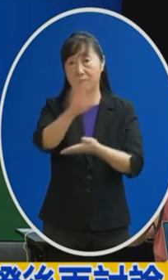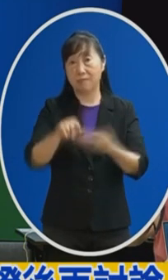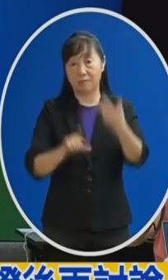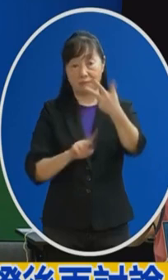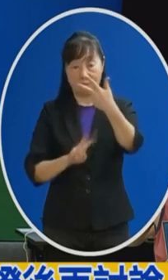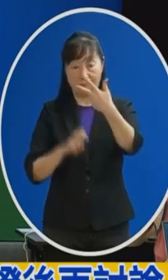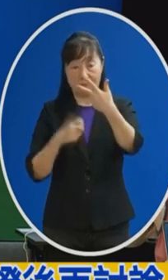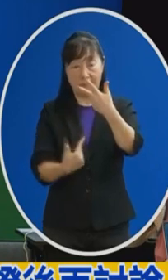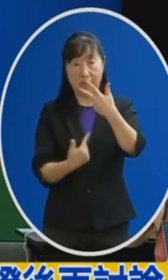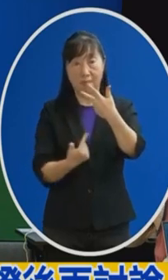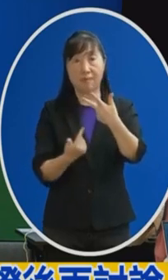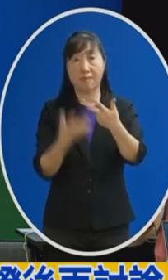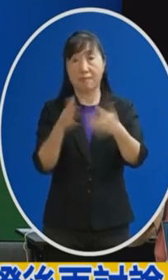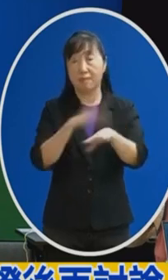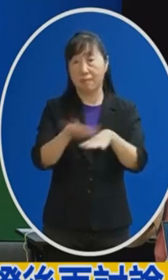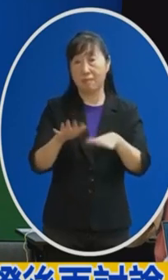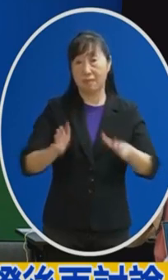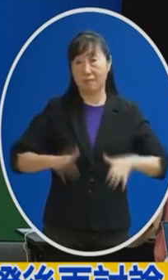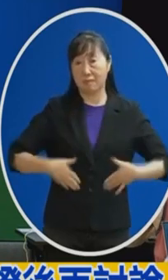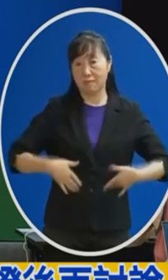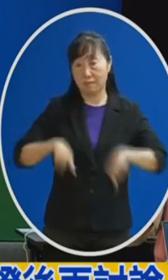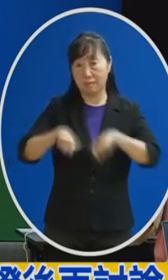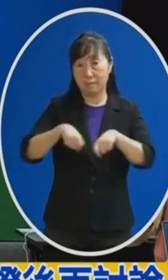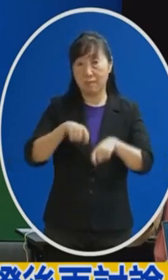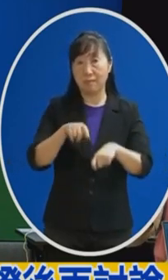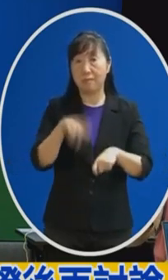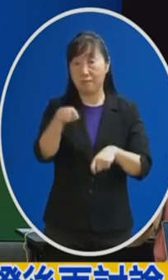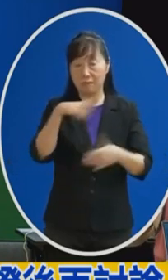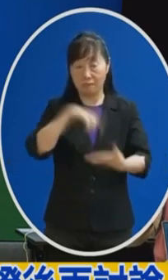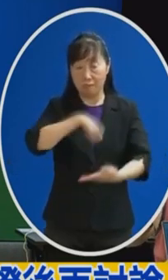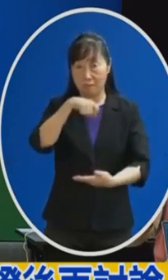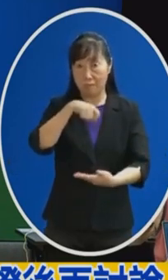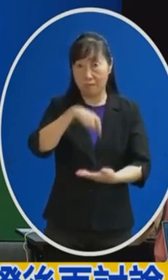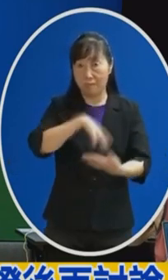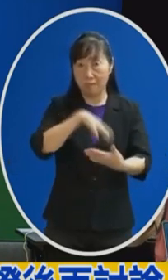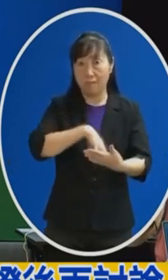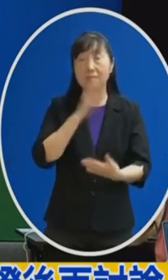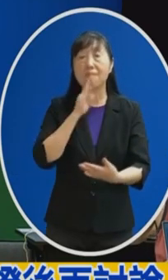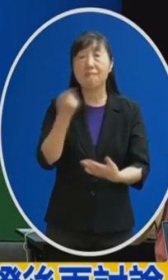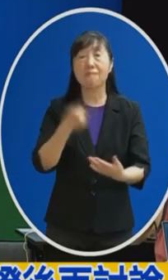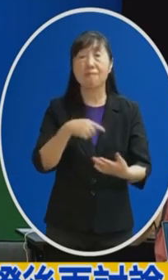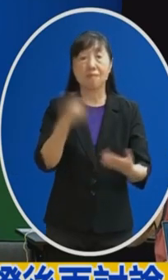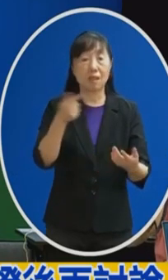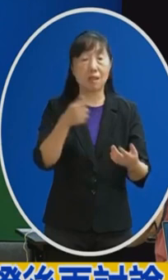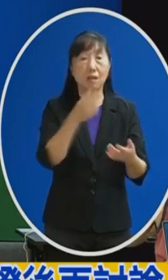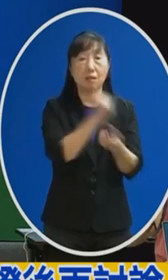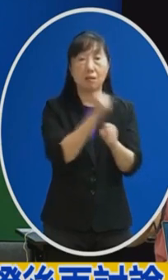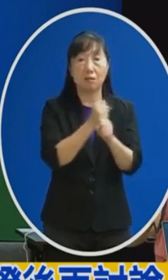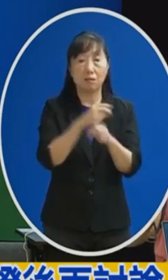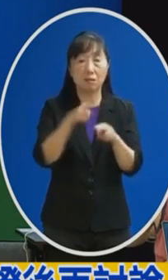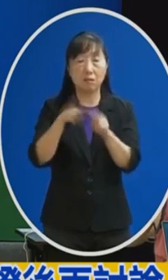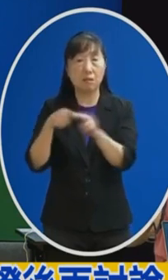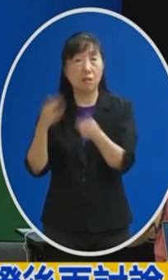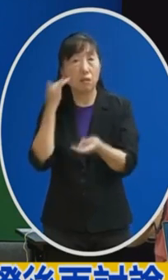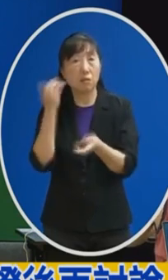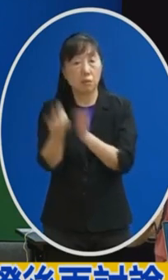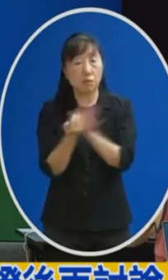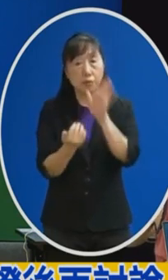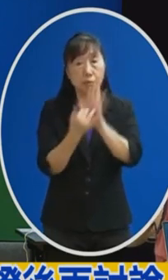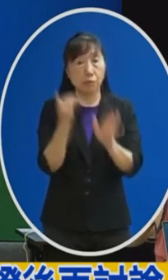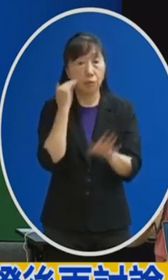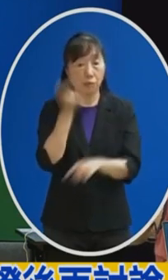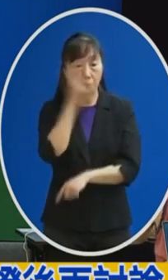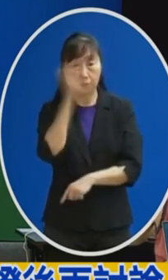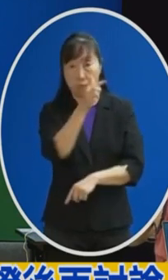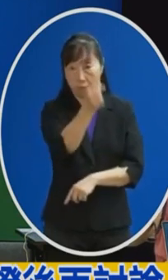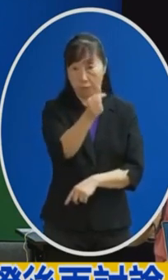的时候会做这个紧急的措施。那里面有提到说，行业开放之后，除了一般的预防措施之外，如果发现确诊个案，要做